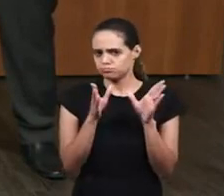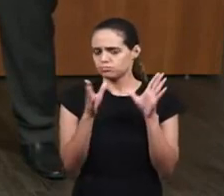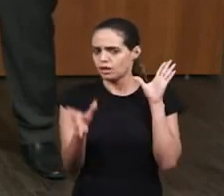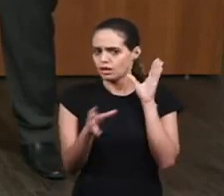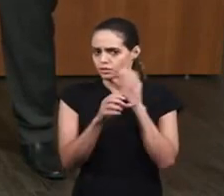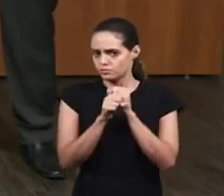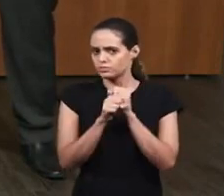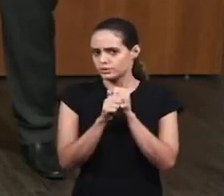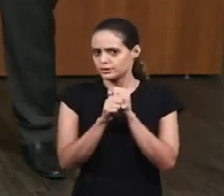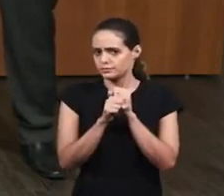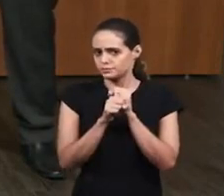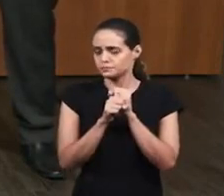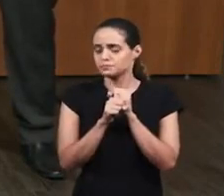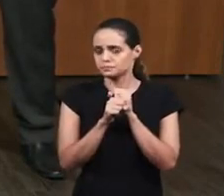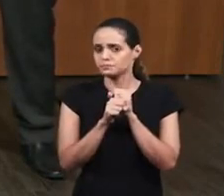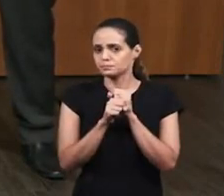welch